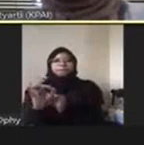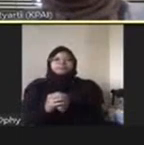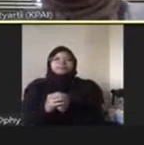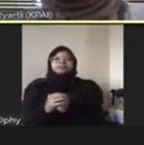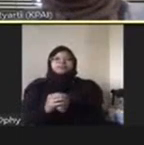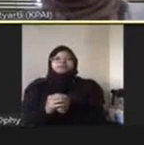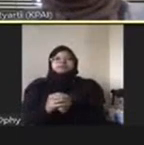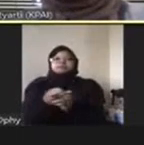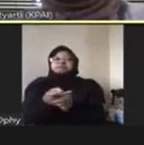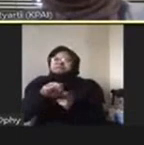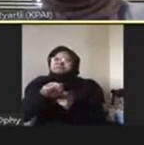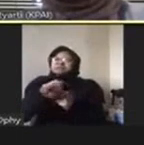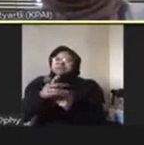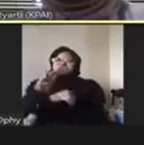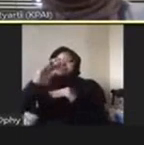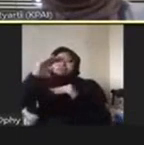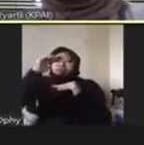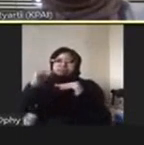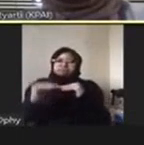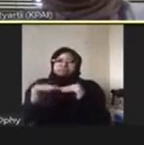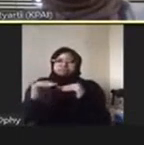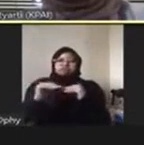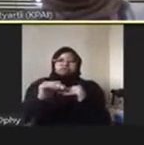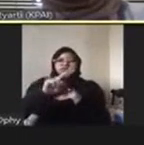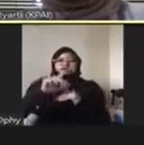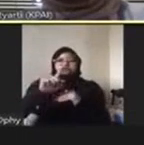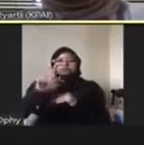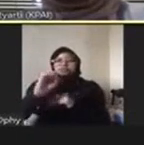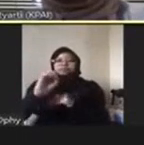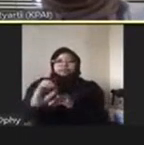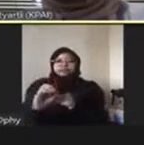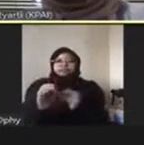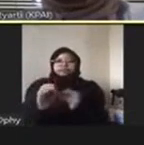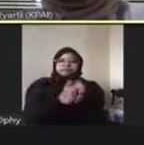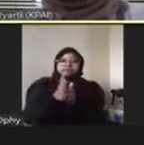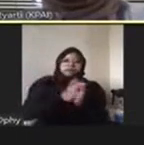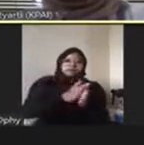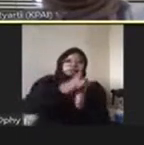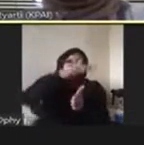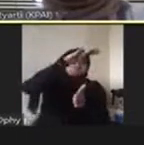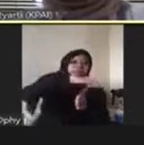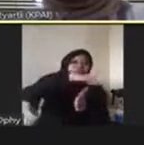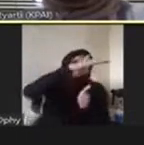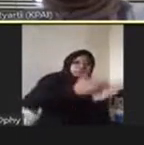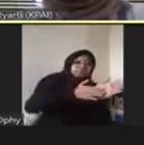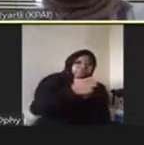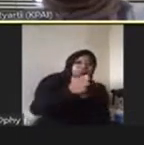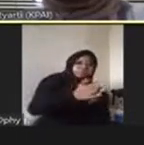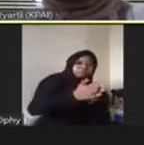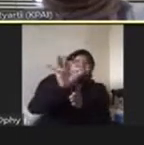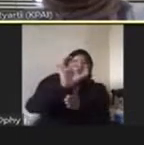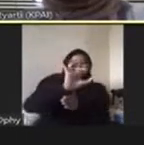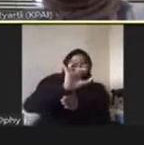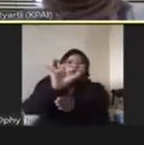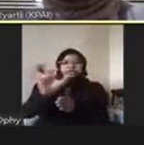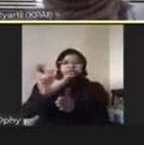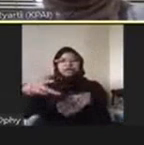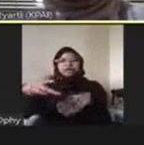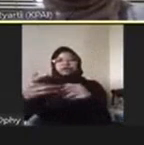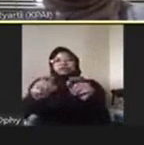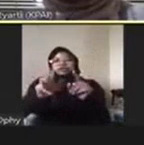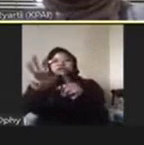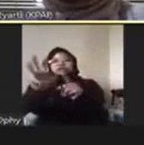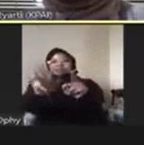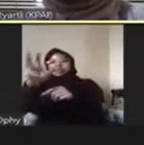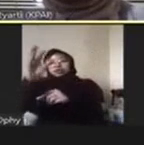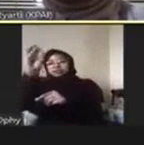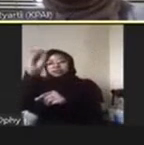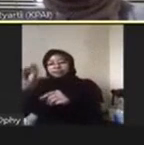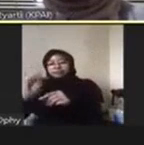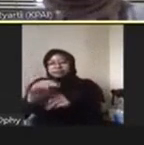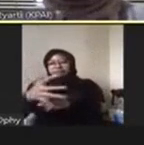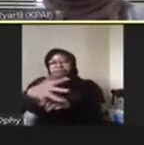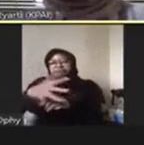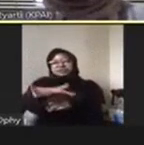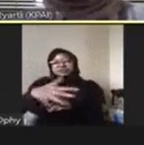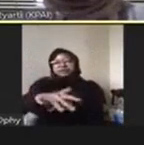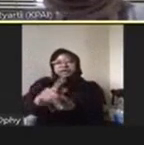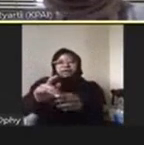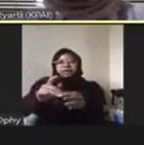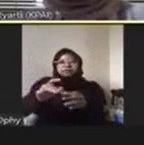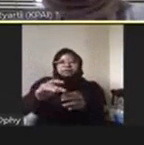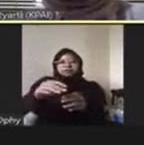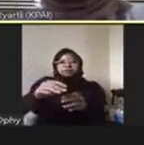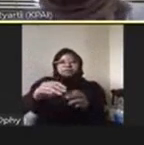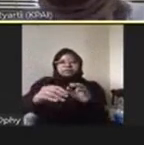jumlahnya 21%, jarang ada sabun cuci tangan kata di toilet dan wastafel sekolah 19%, jarang ada tisu